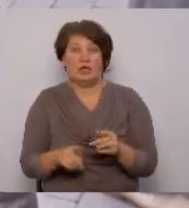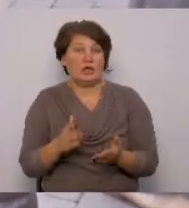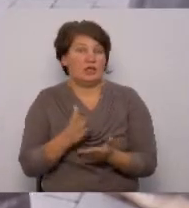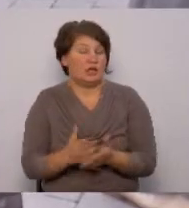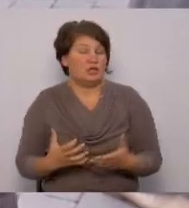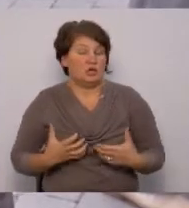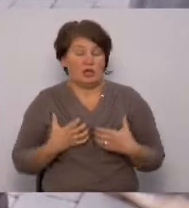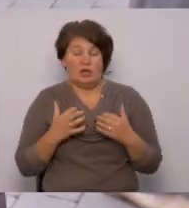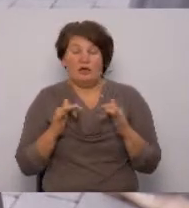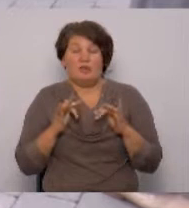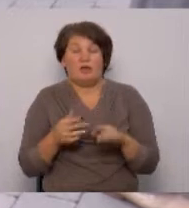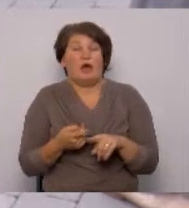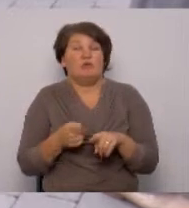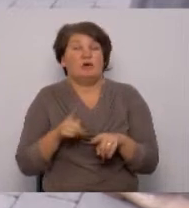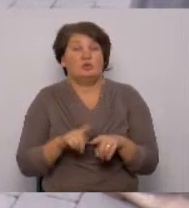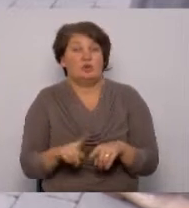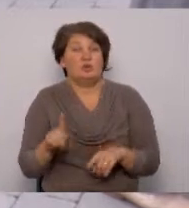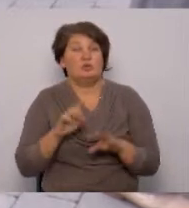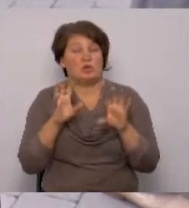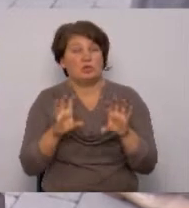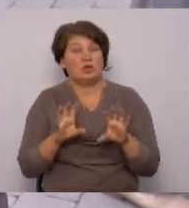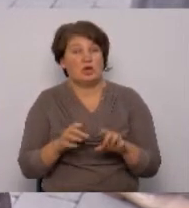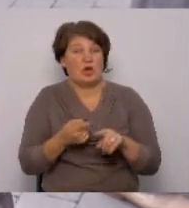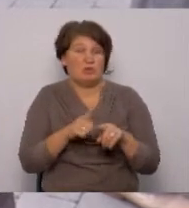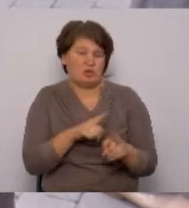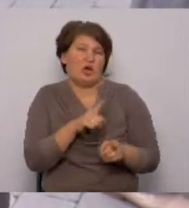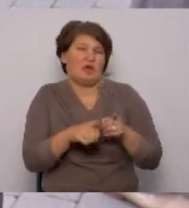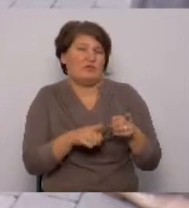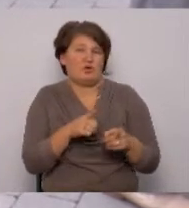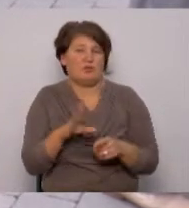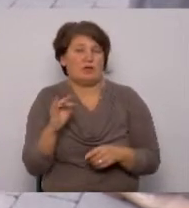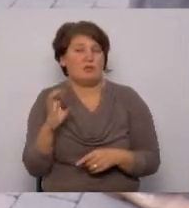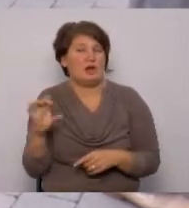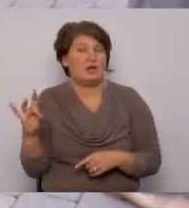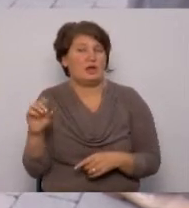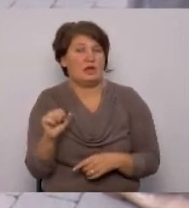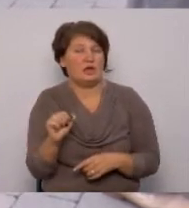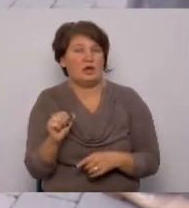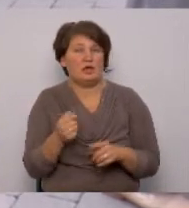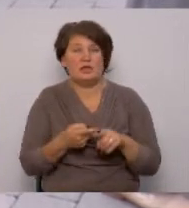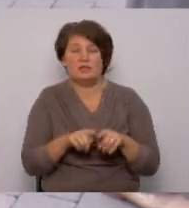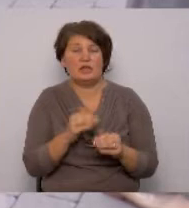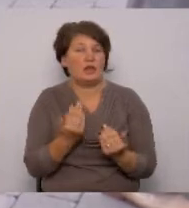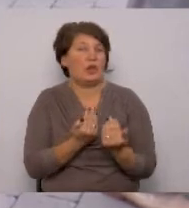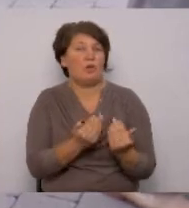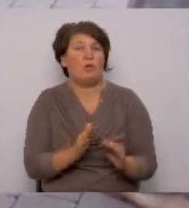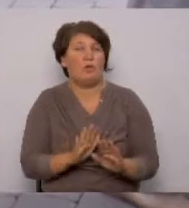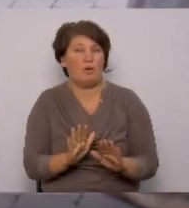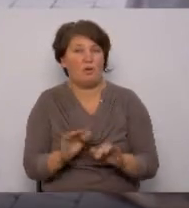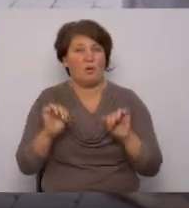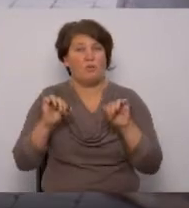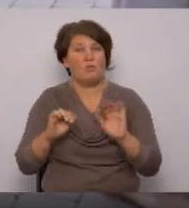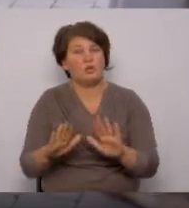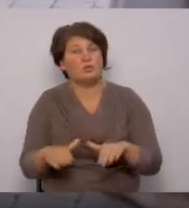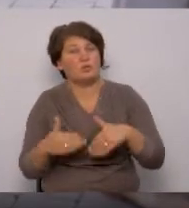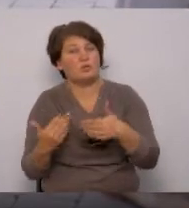жахлива справа того, що закон або той реформа Штайнмаєра. Справа в тому, що вона не є його. Він, може,